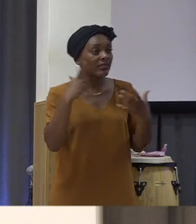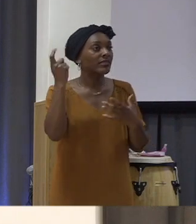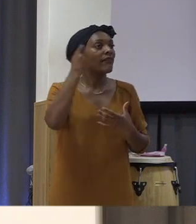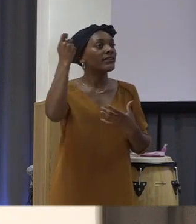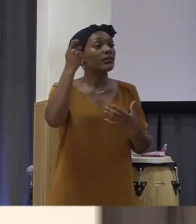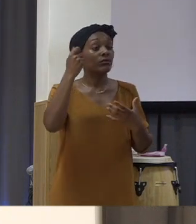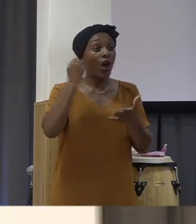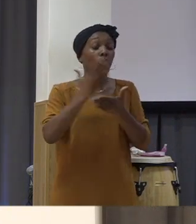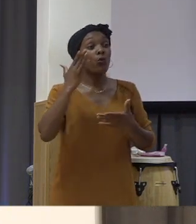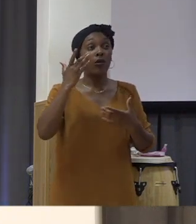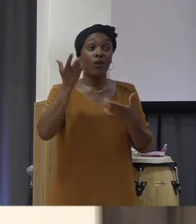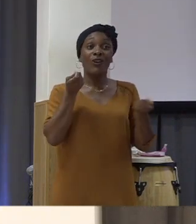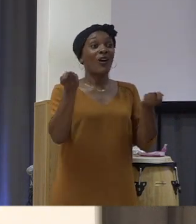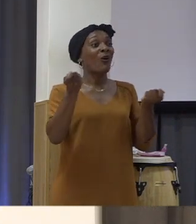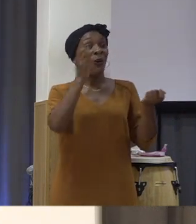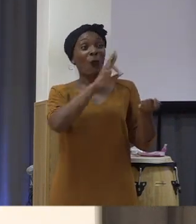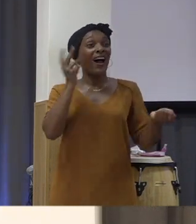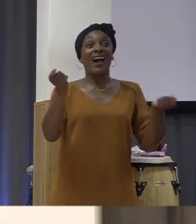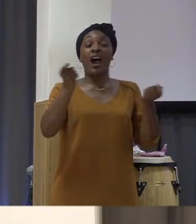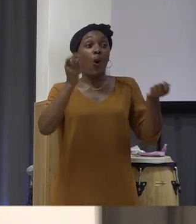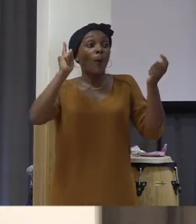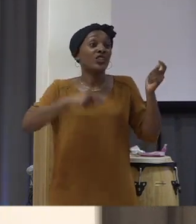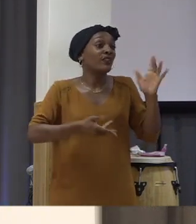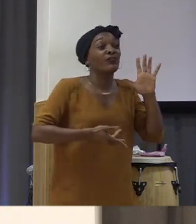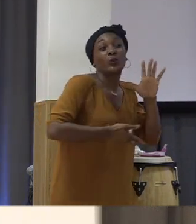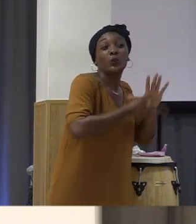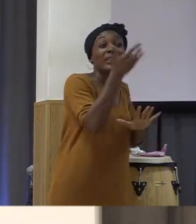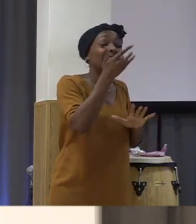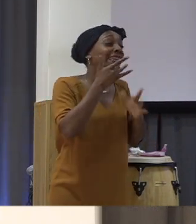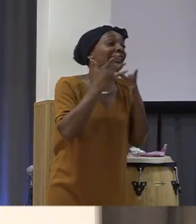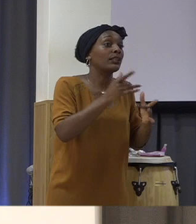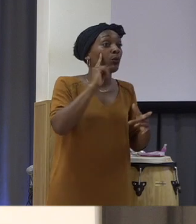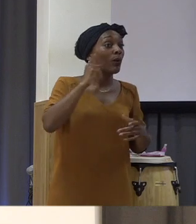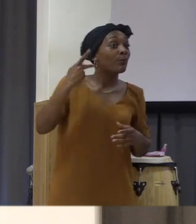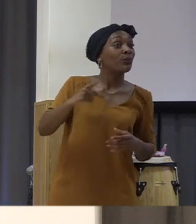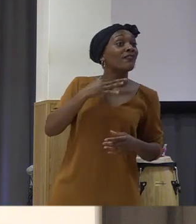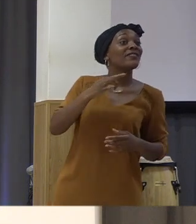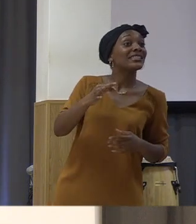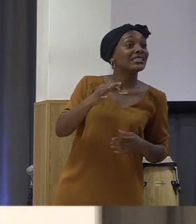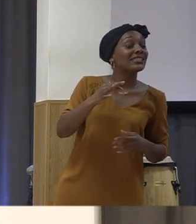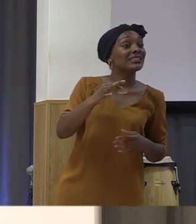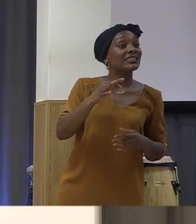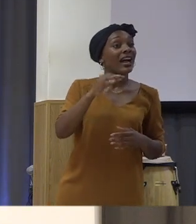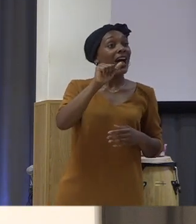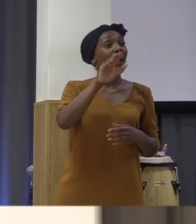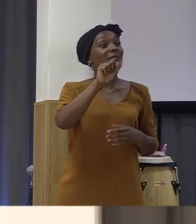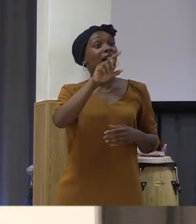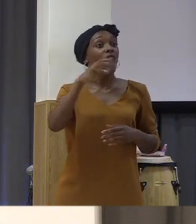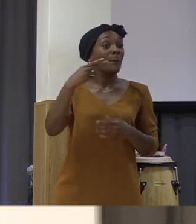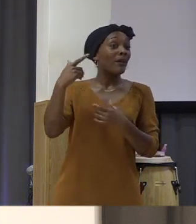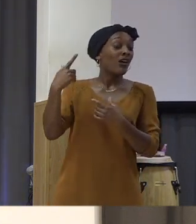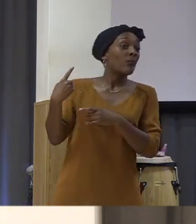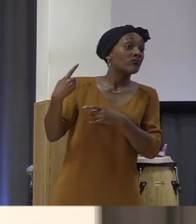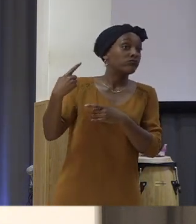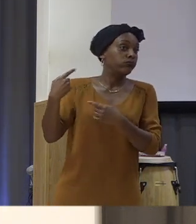cela, à perdre son royaume, à quitter son palais en fuite, poursuivi par son fils qui voulait prendre sa place.